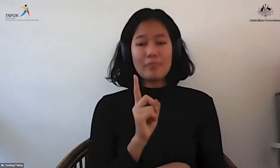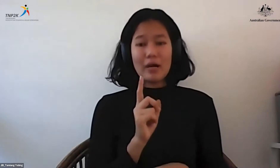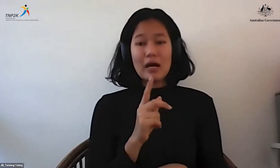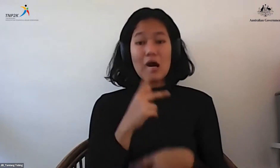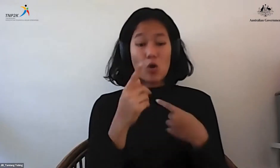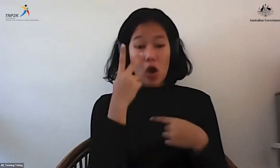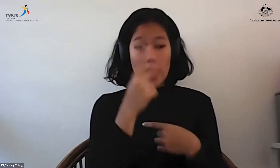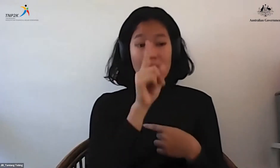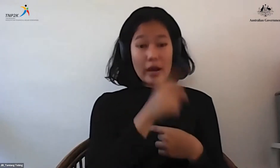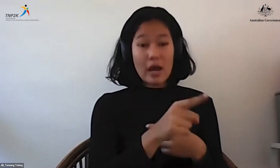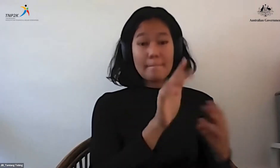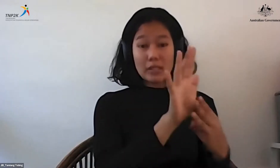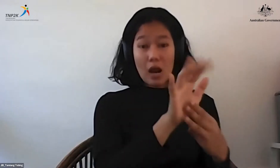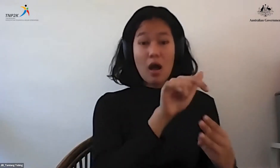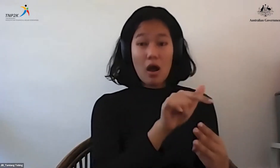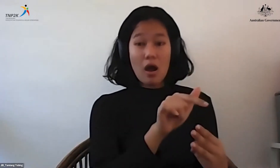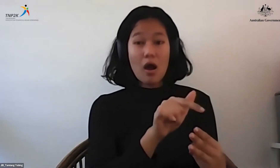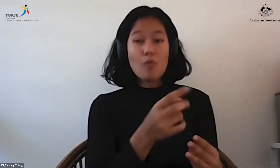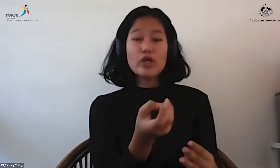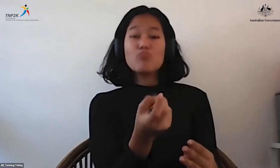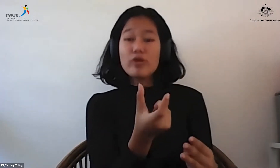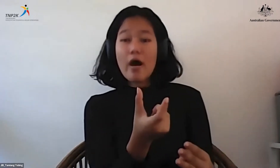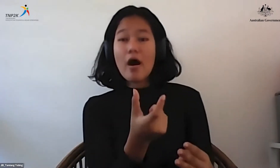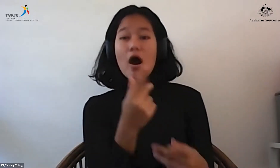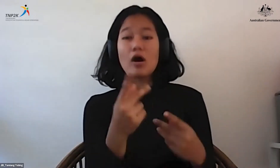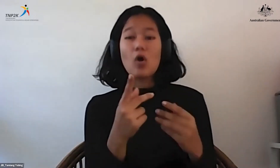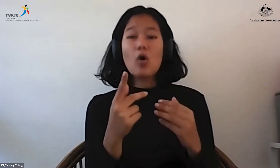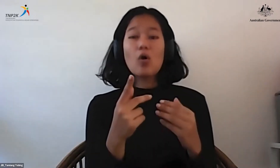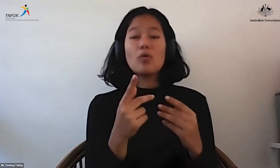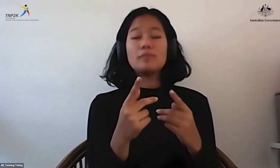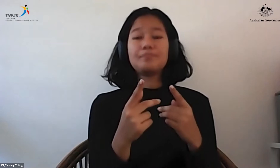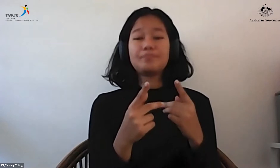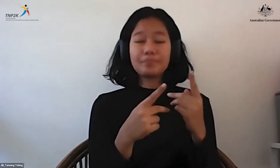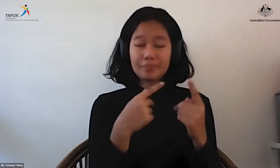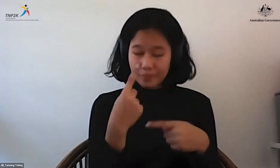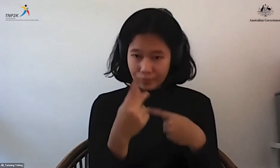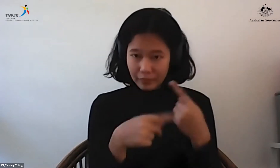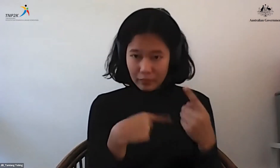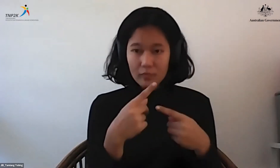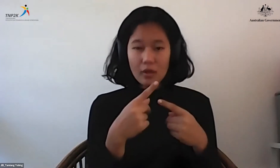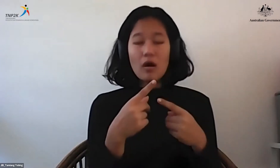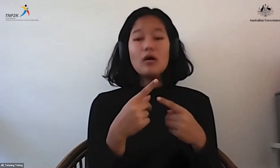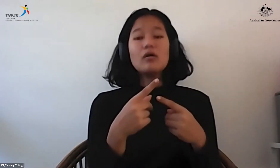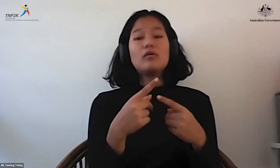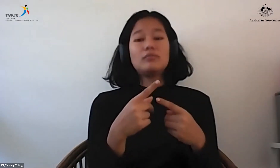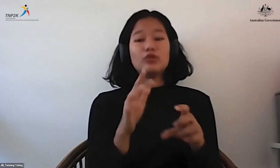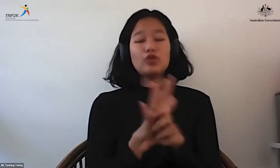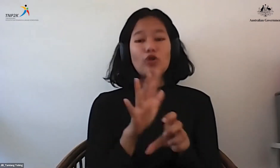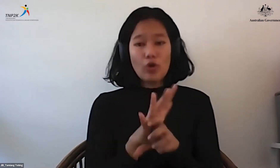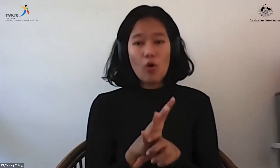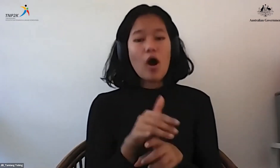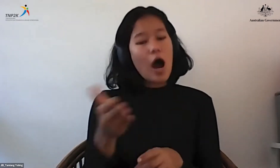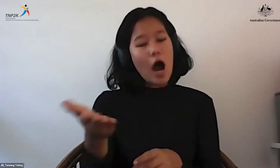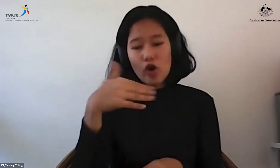ada permasalahan itu lebih mudah diselesaikan di tingkat yang lebih makro. Misalnya mendorong anak